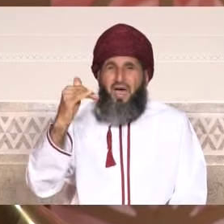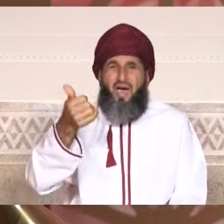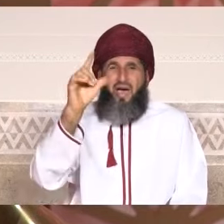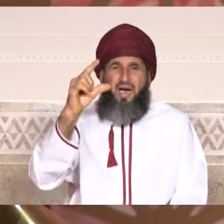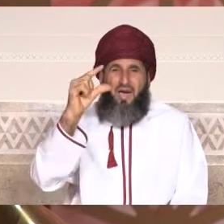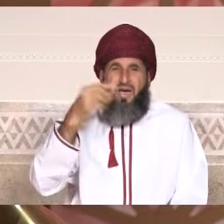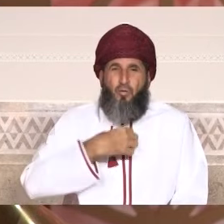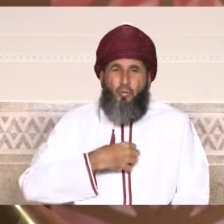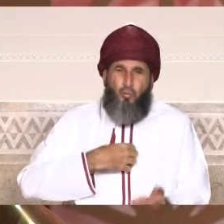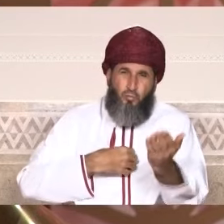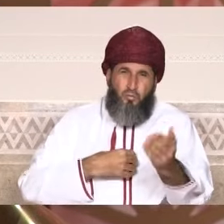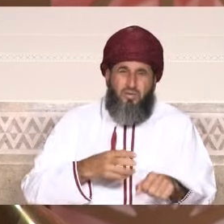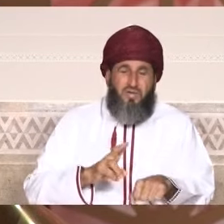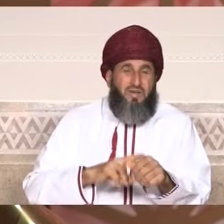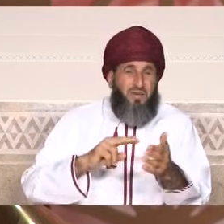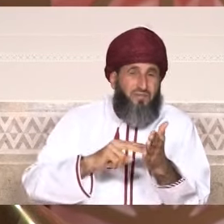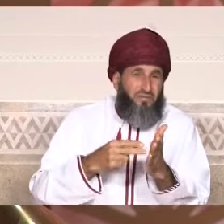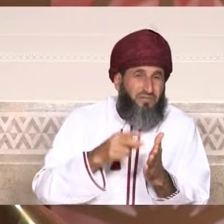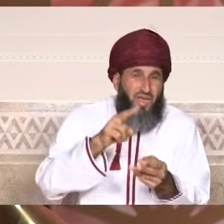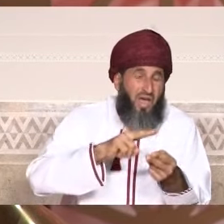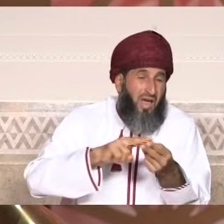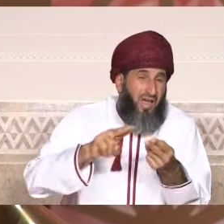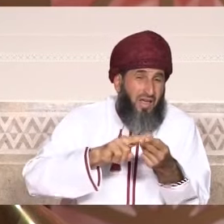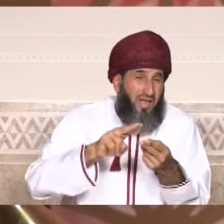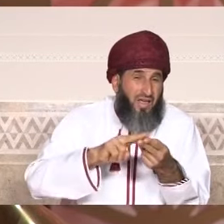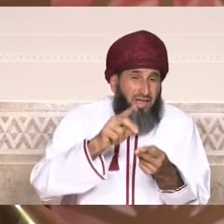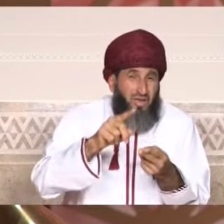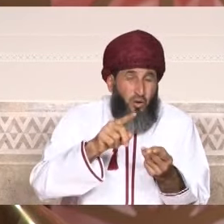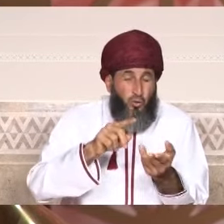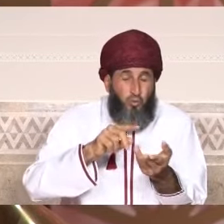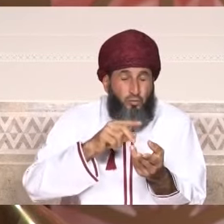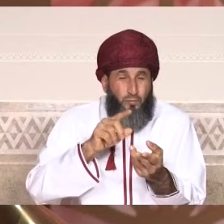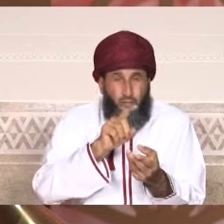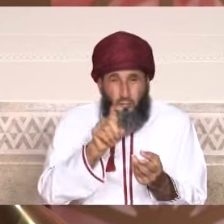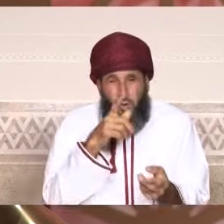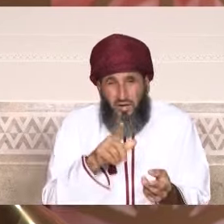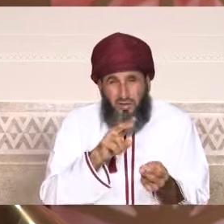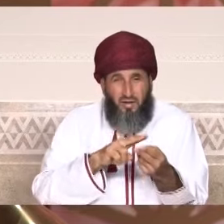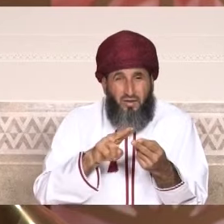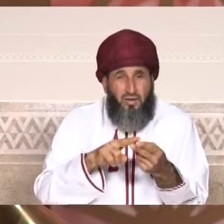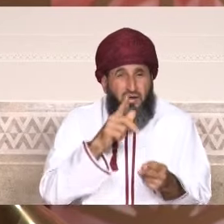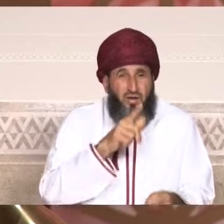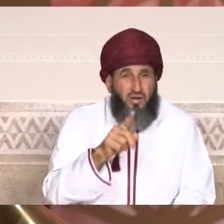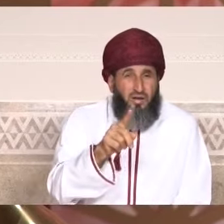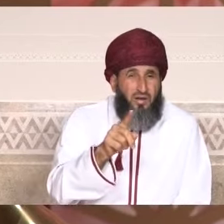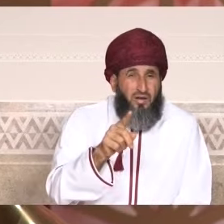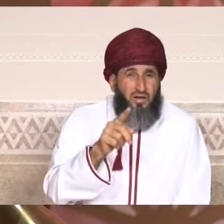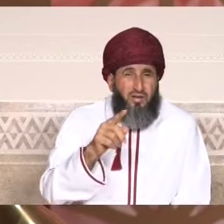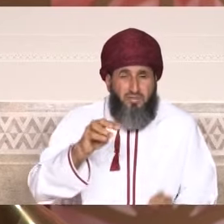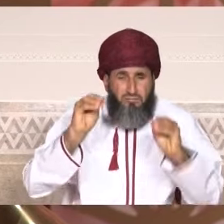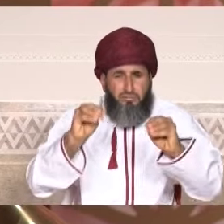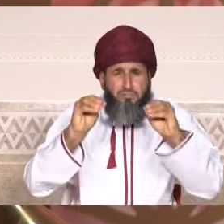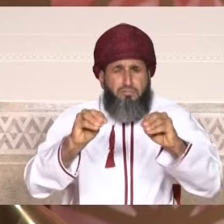أما كيف تعالج هذه المسألة، فتعالج بغرس